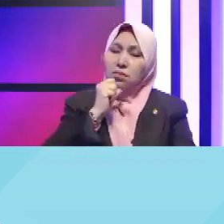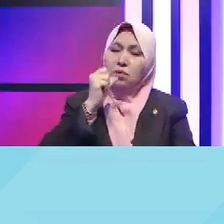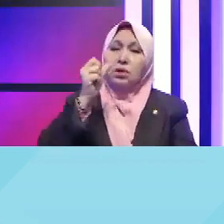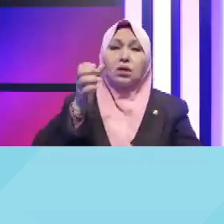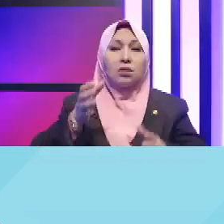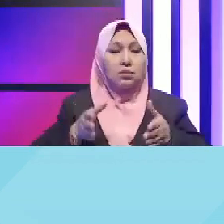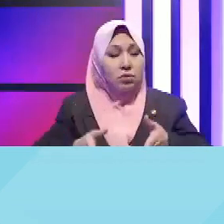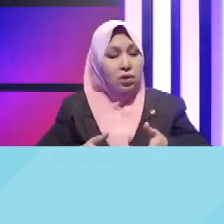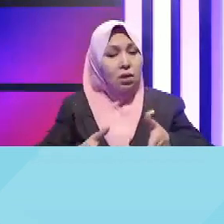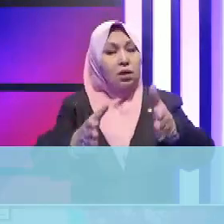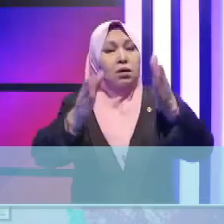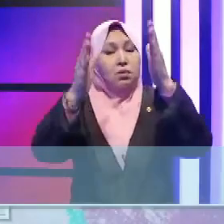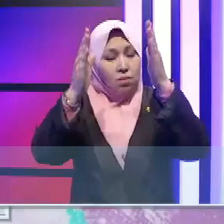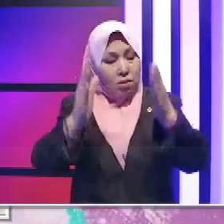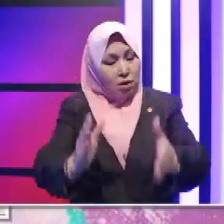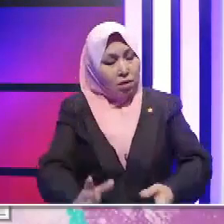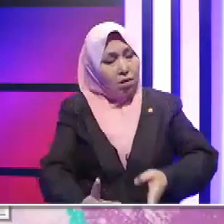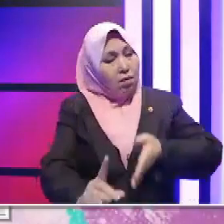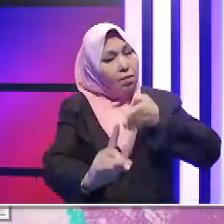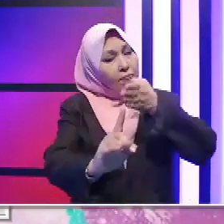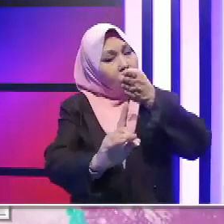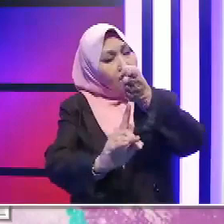Allah YME